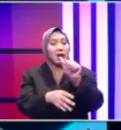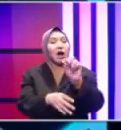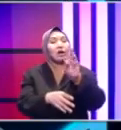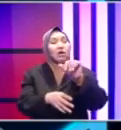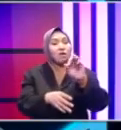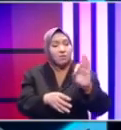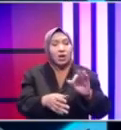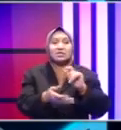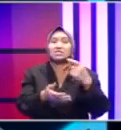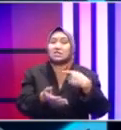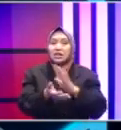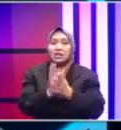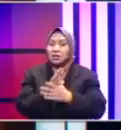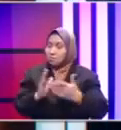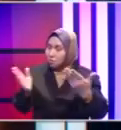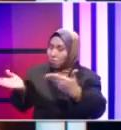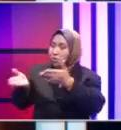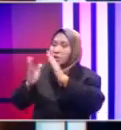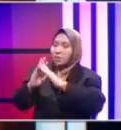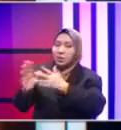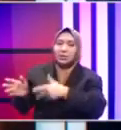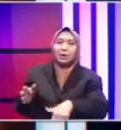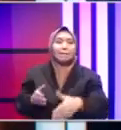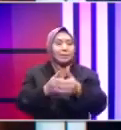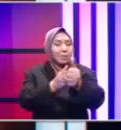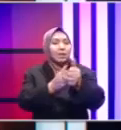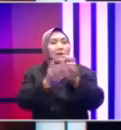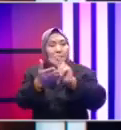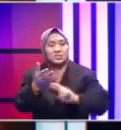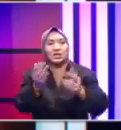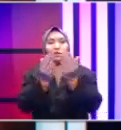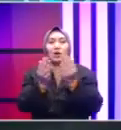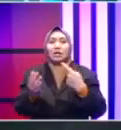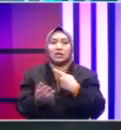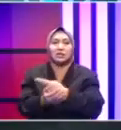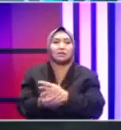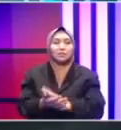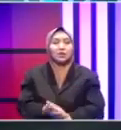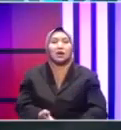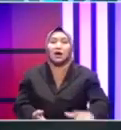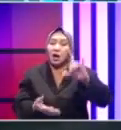oh ah jadi pohon-pohon set tuh baik book Pimpin baca doa kita coba